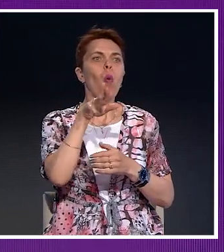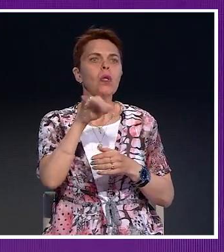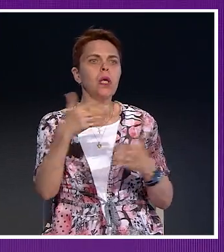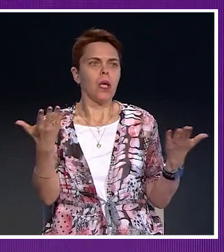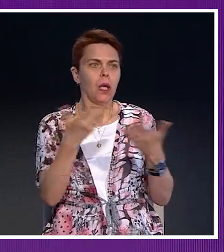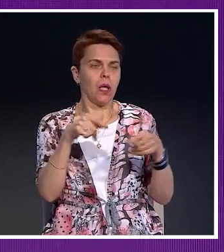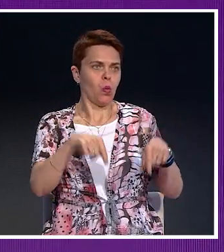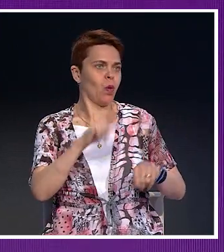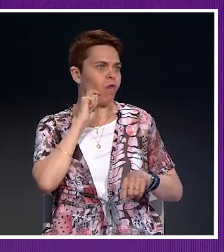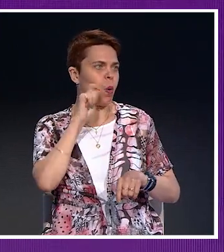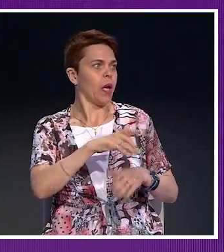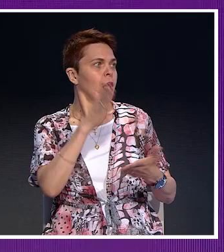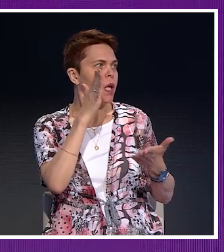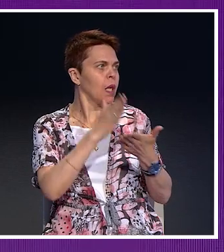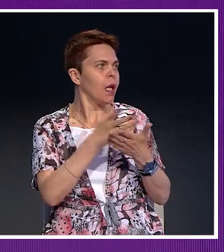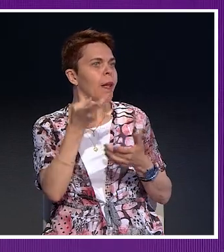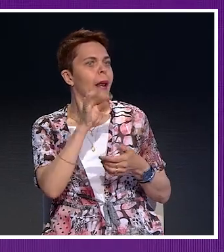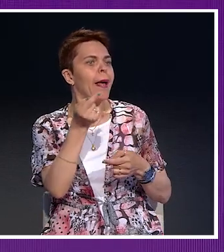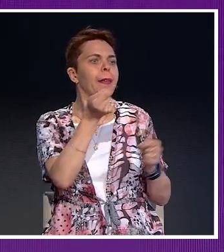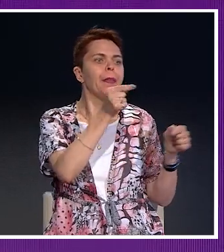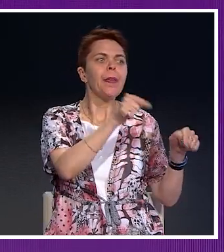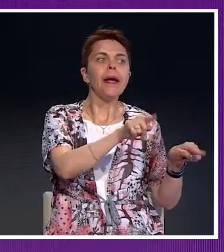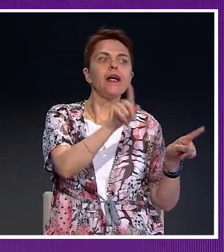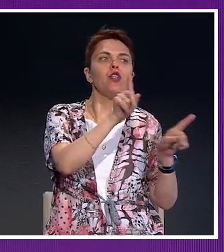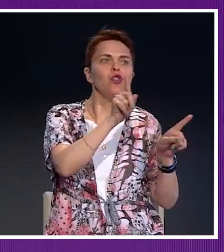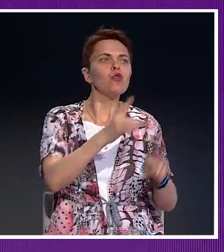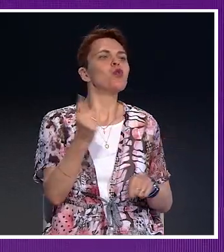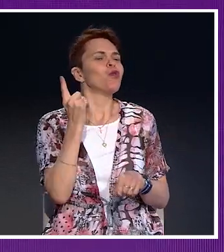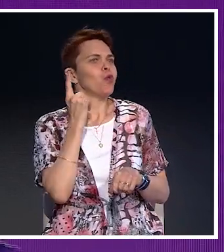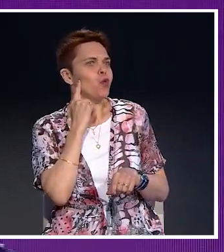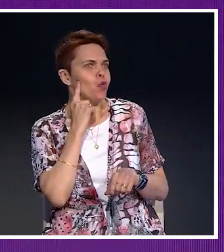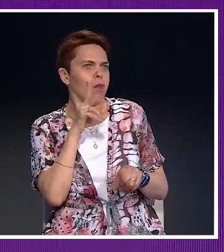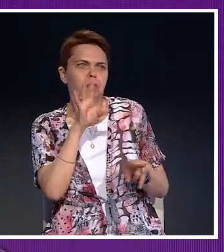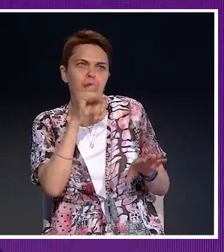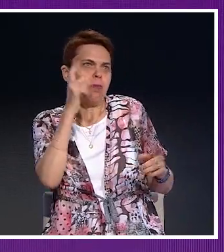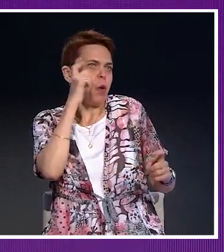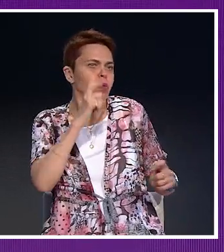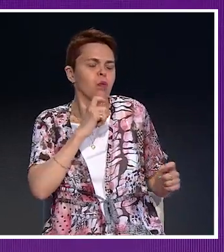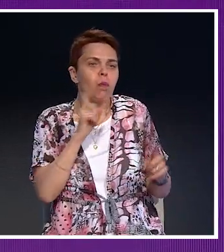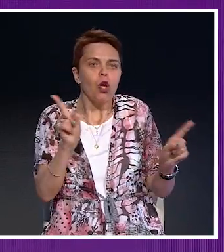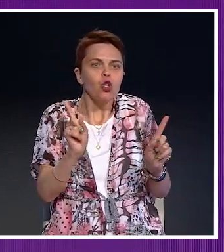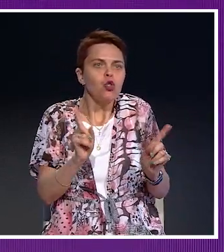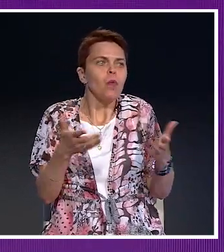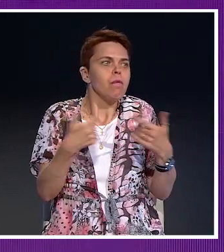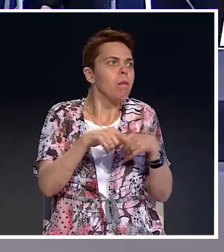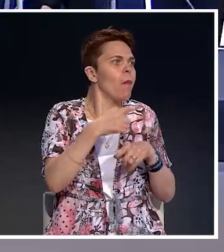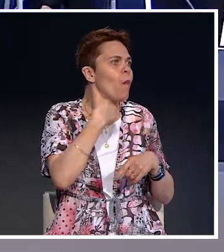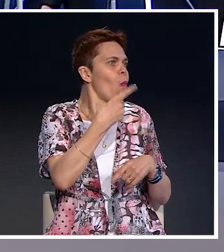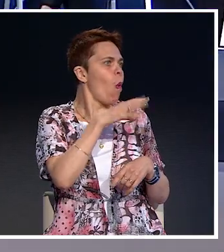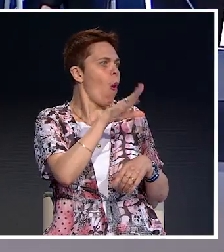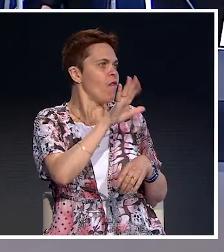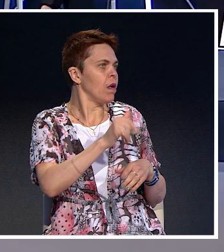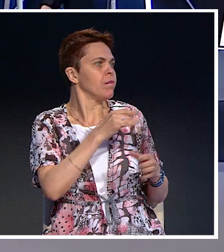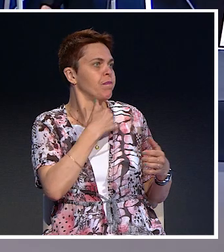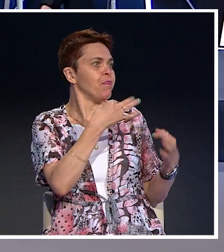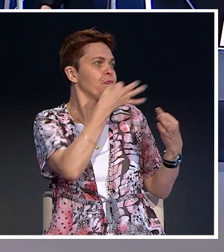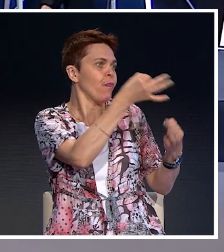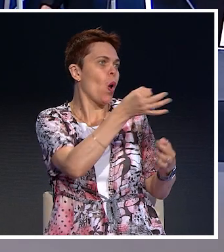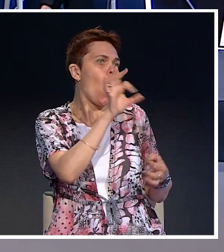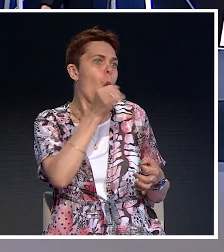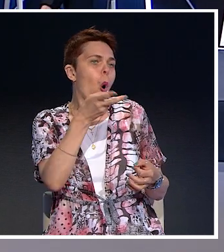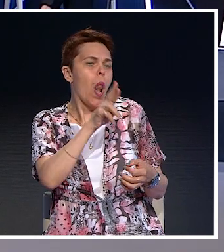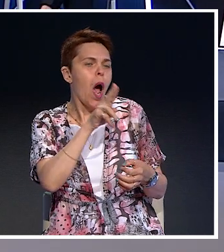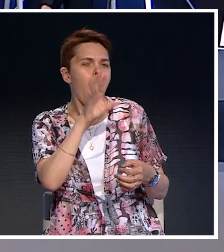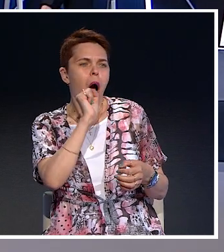в Україні. Тому перше запитання для тих, хто теж щось чув, але, можливо, не зовсім розуміє, про що йде мова. Я хотів би адресувати Олі Айвазовській,